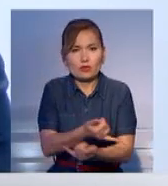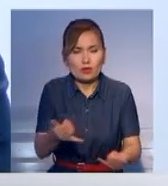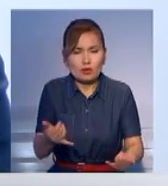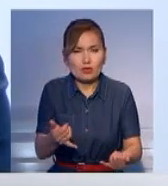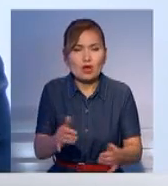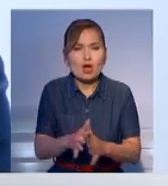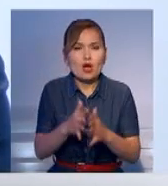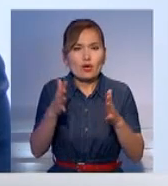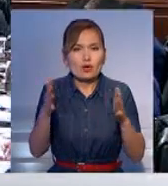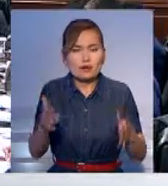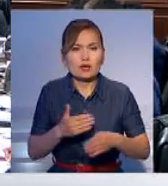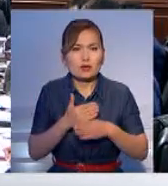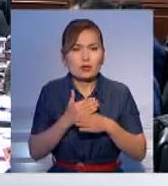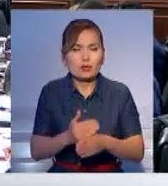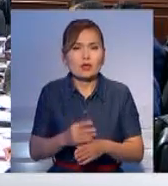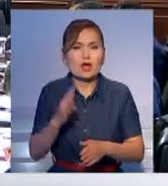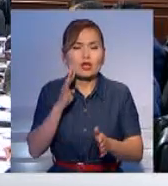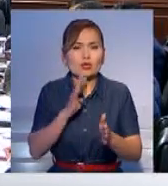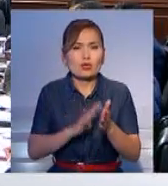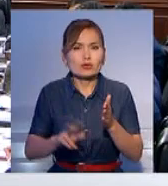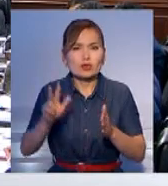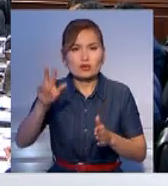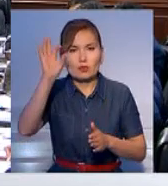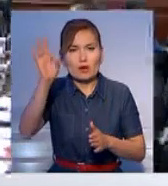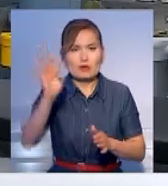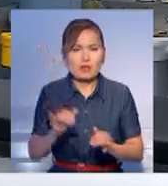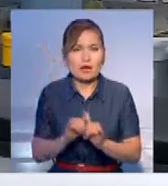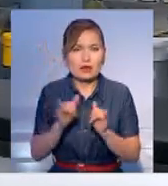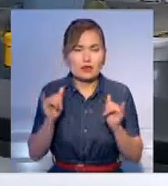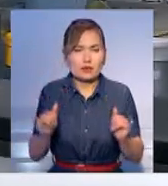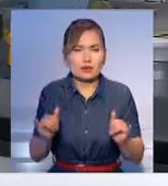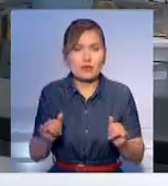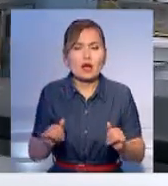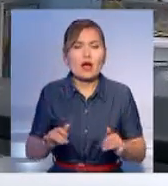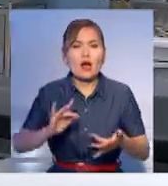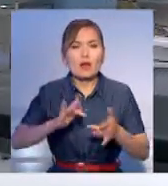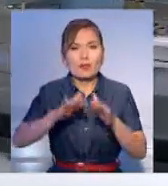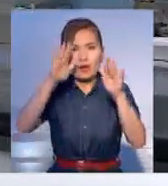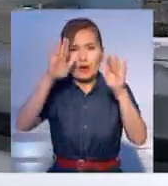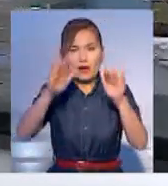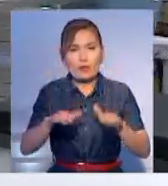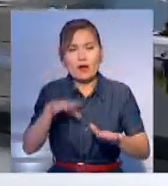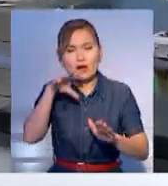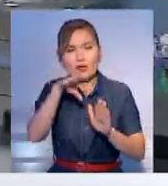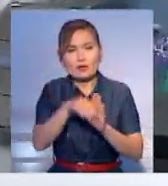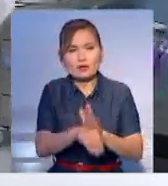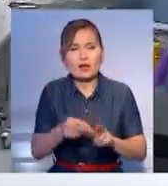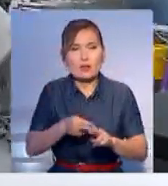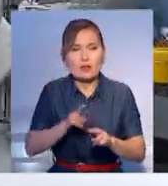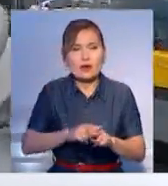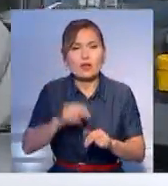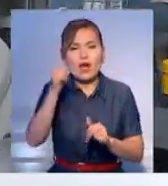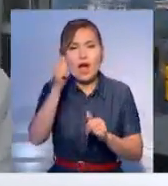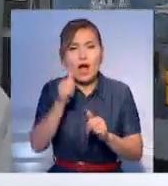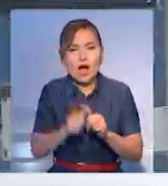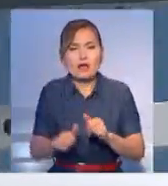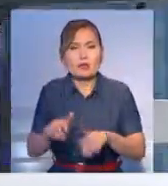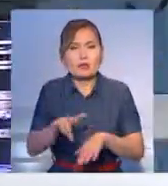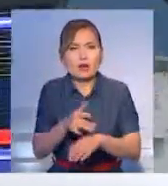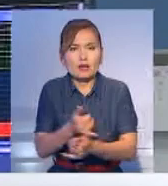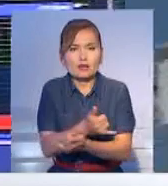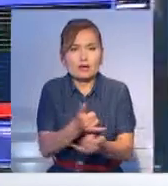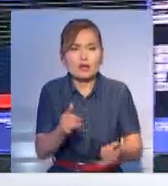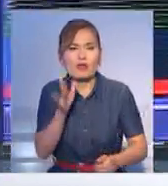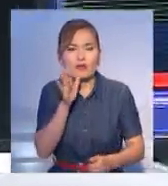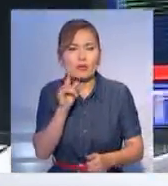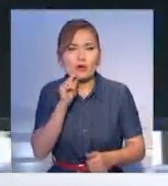көрсетудің үлесі 93%-ке артқан. Смарт технологияларды енгізу арқасында кез келген қызмет көрсету уақыты